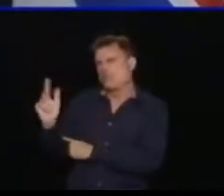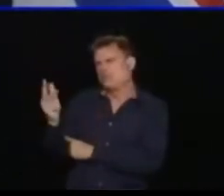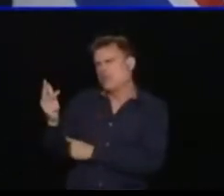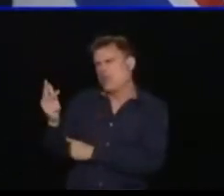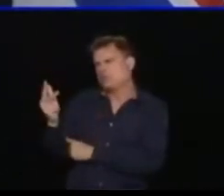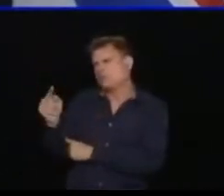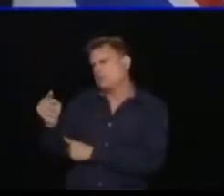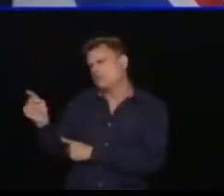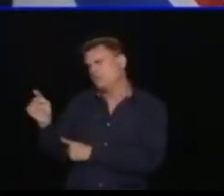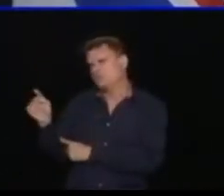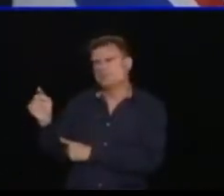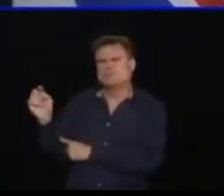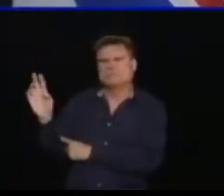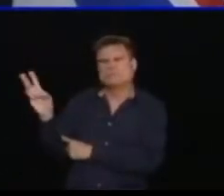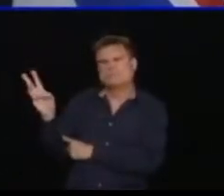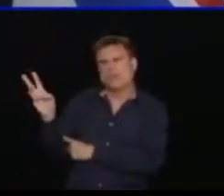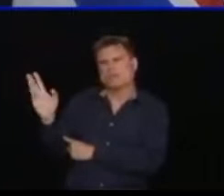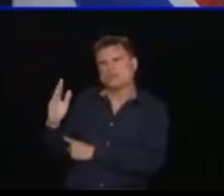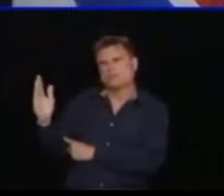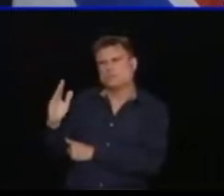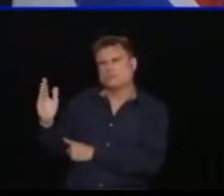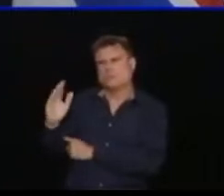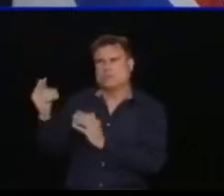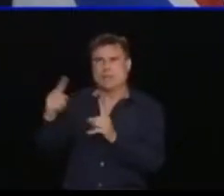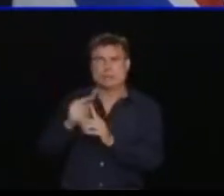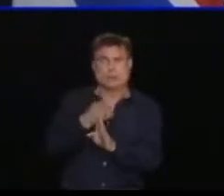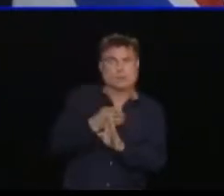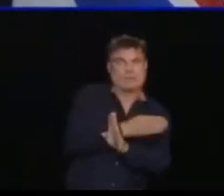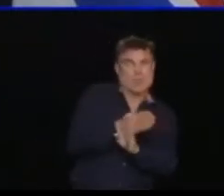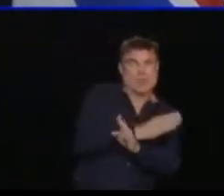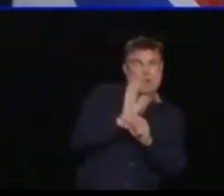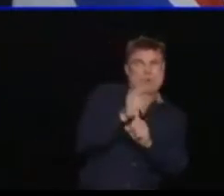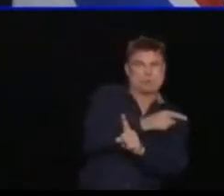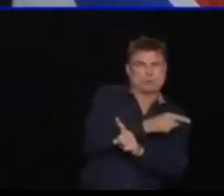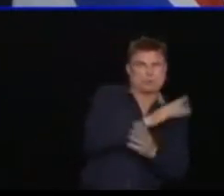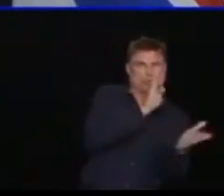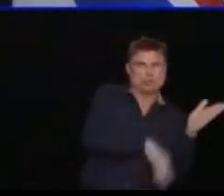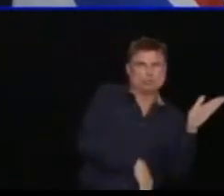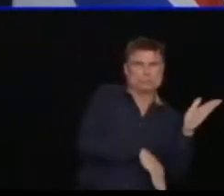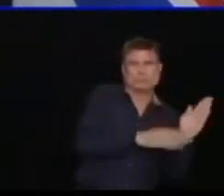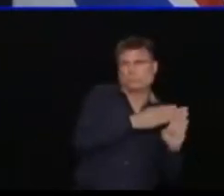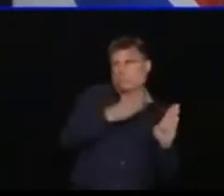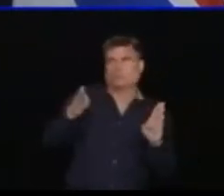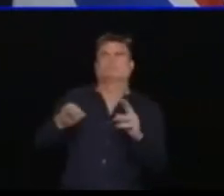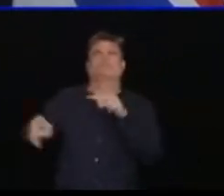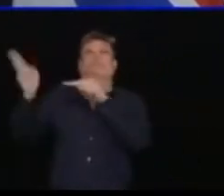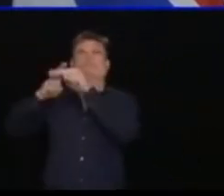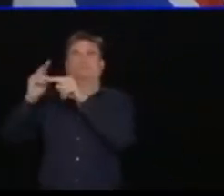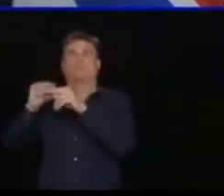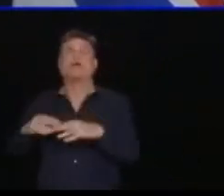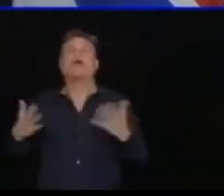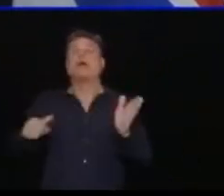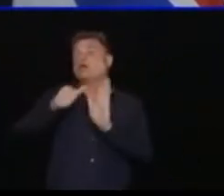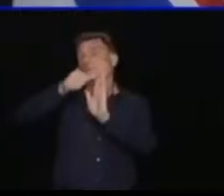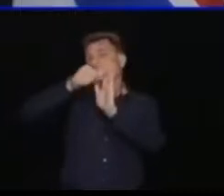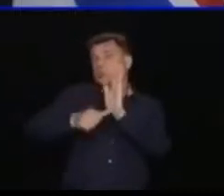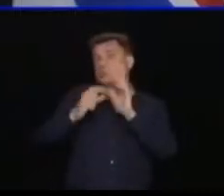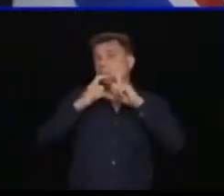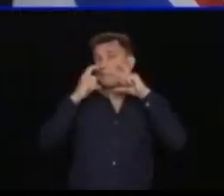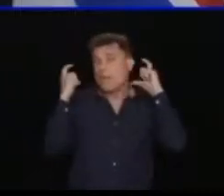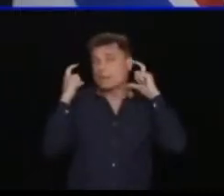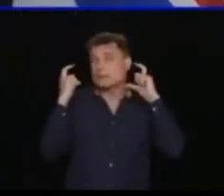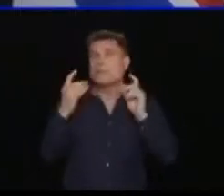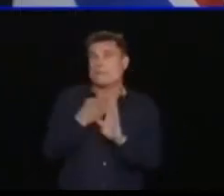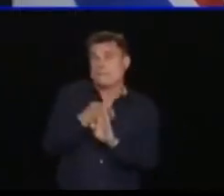是下来很多，本来一个单位的口罩呢是5块到8块，现在3块到6块之